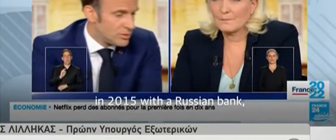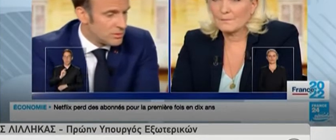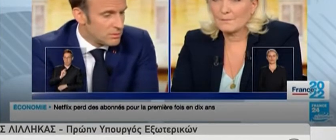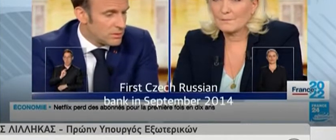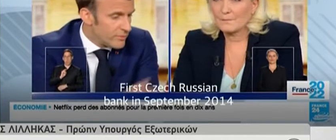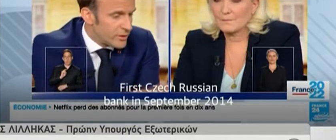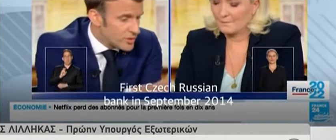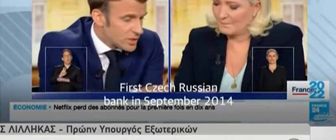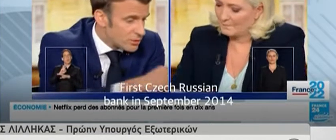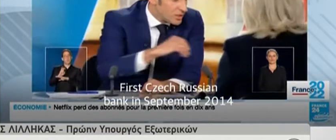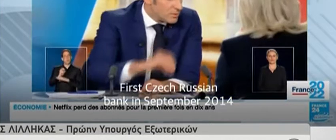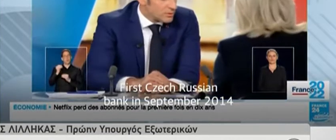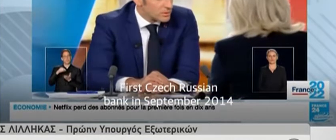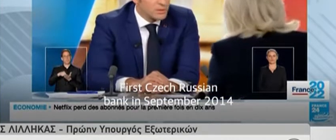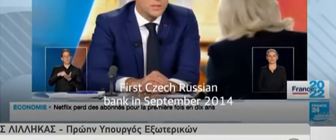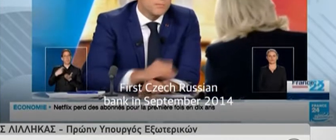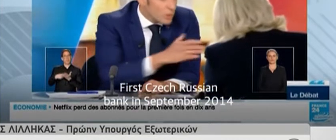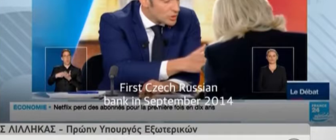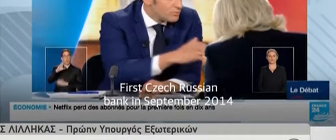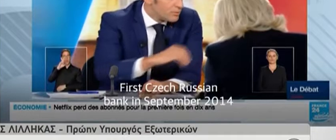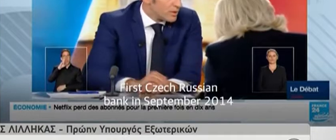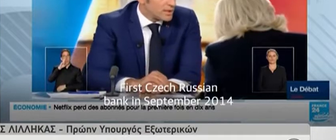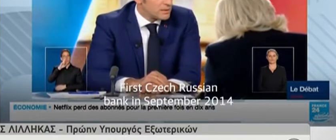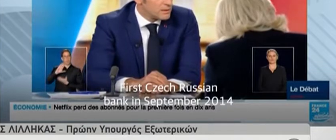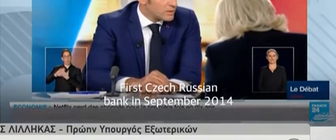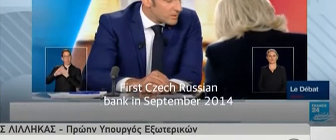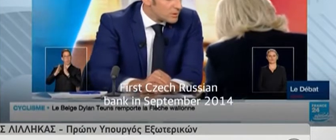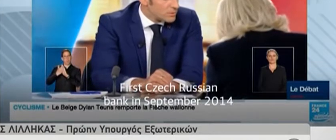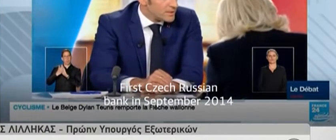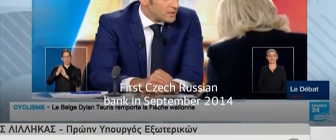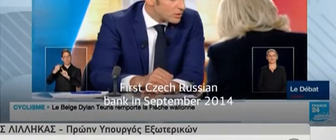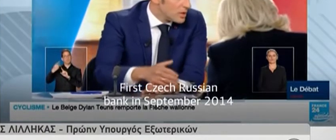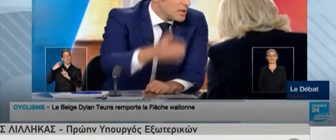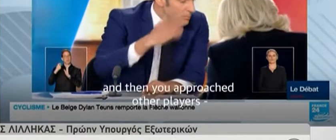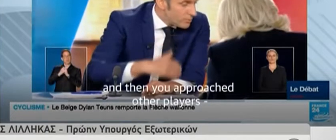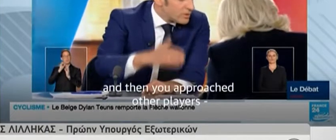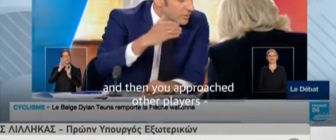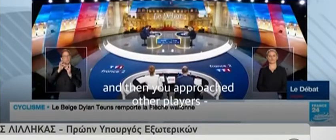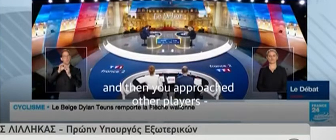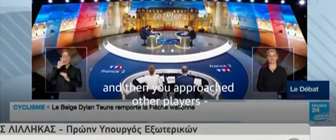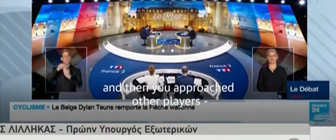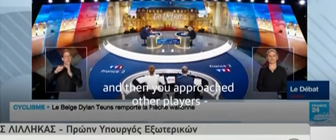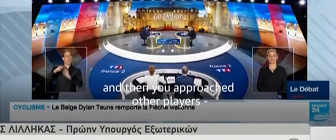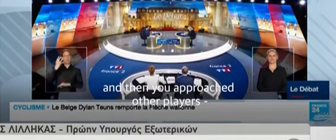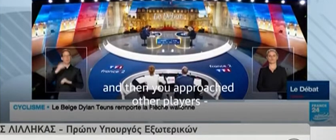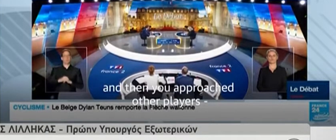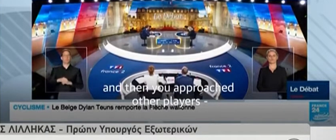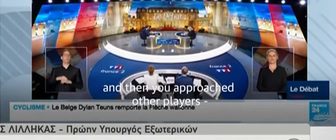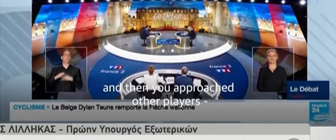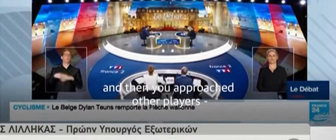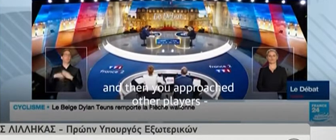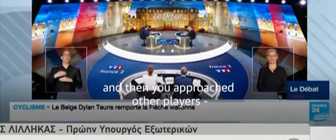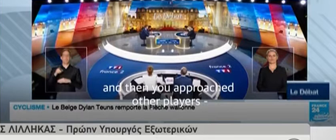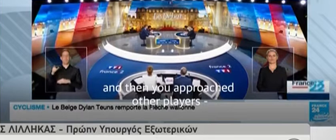δεν μαζεύει πάρα πολλούς ψήφους μέχρι στιγμής ο Μακρόν. Ναι. Ένα περίπου